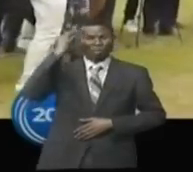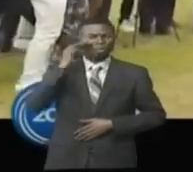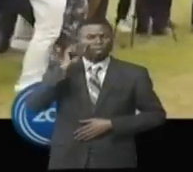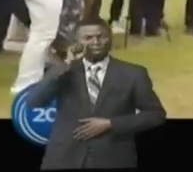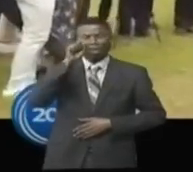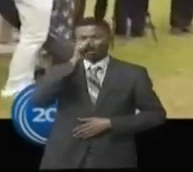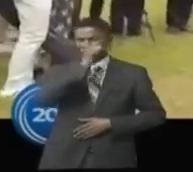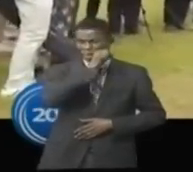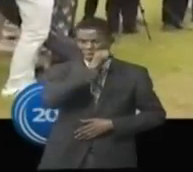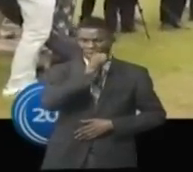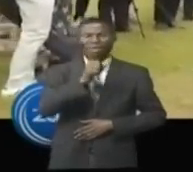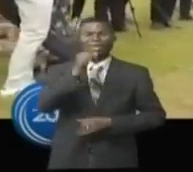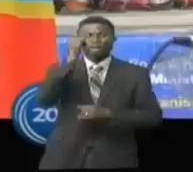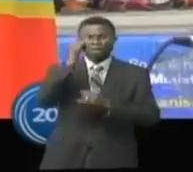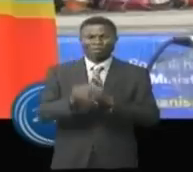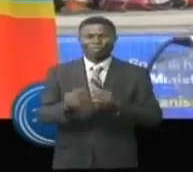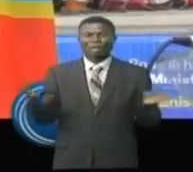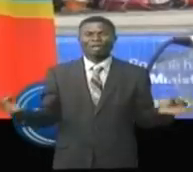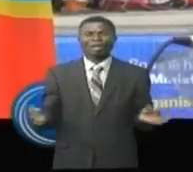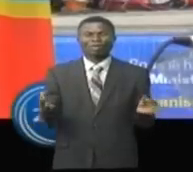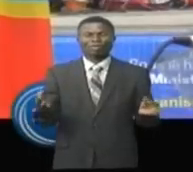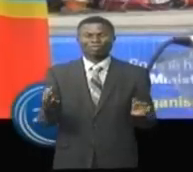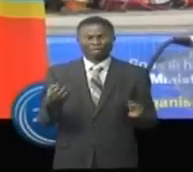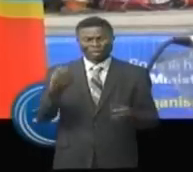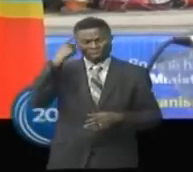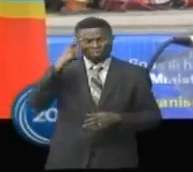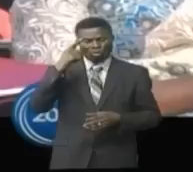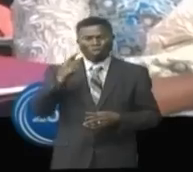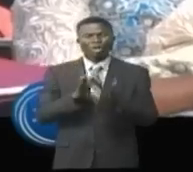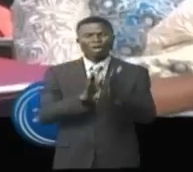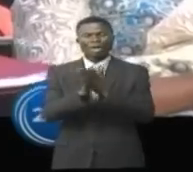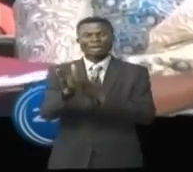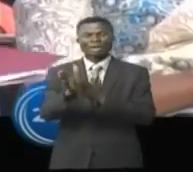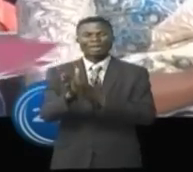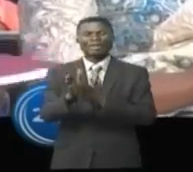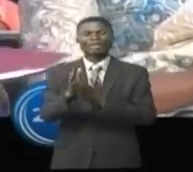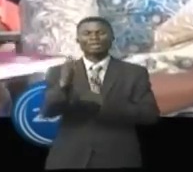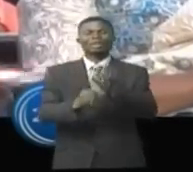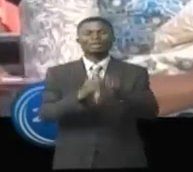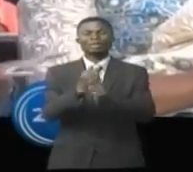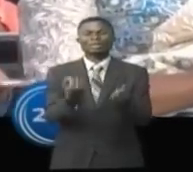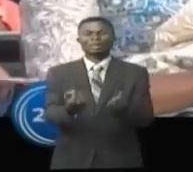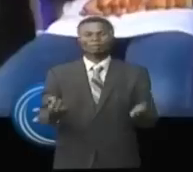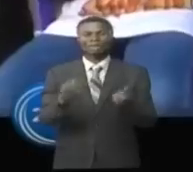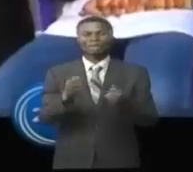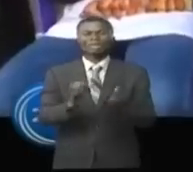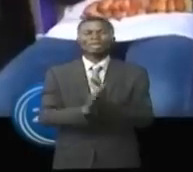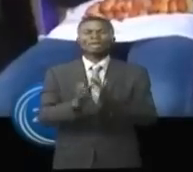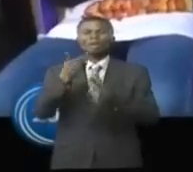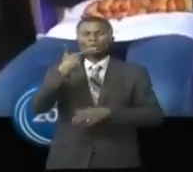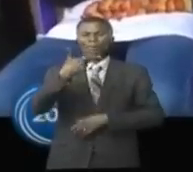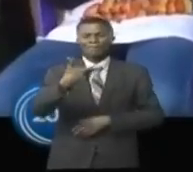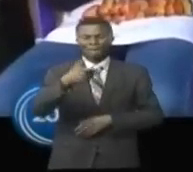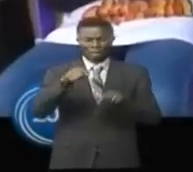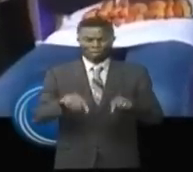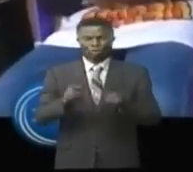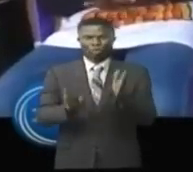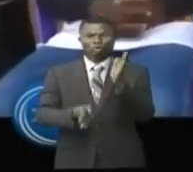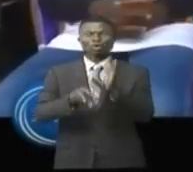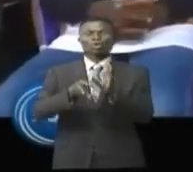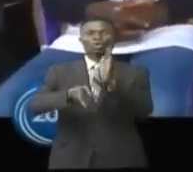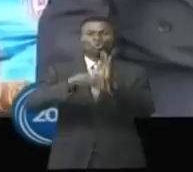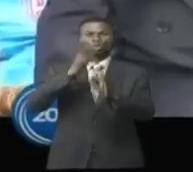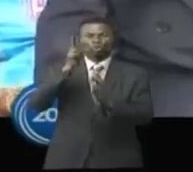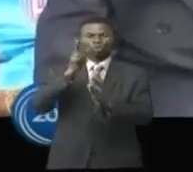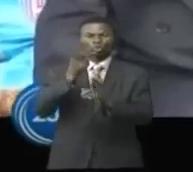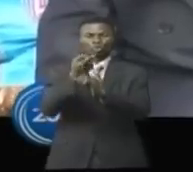qui a clôturé les festivités commémoratives de cette quinzaine dédiée à l'enfant ce mardi 12 juillet 2022 à l'Académie des